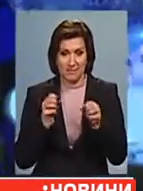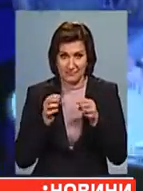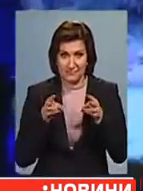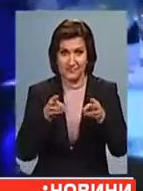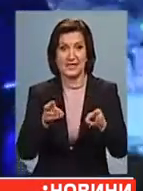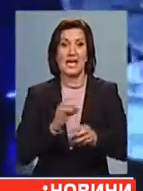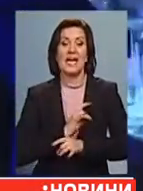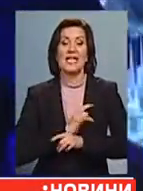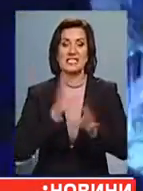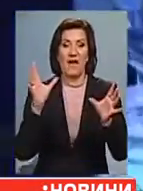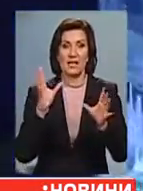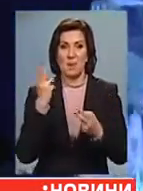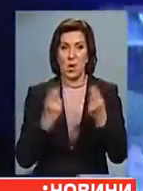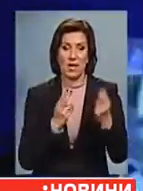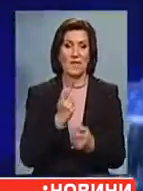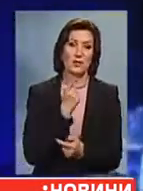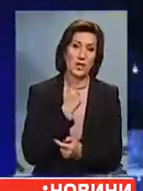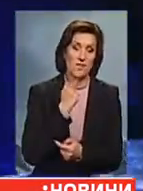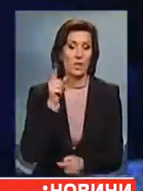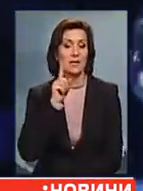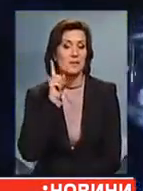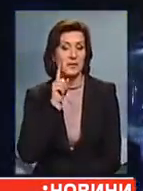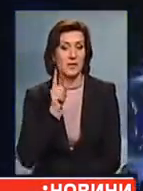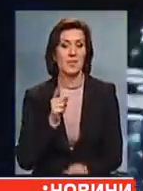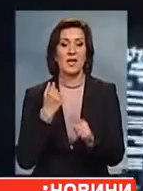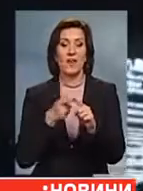різдвяними кольорами – червоним і зеленим. Дизайнери